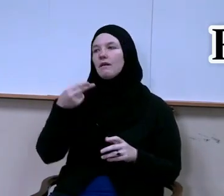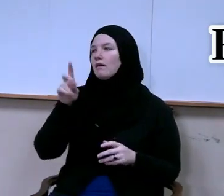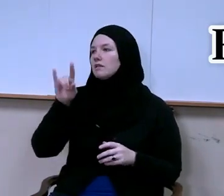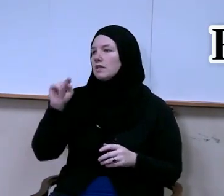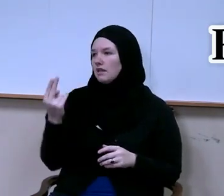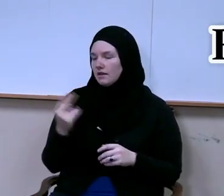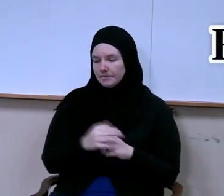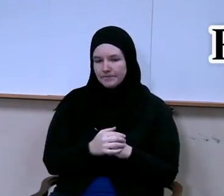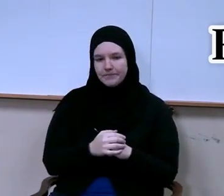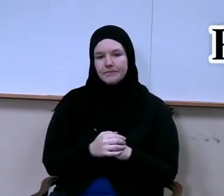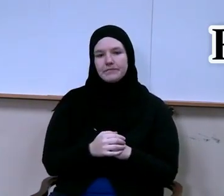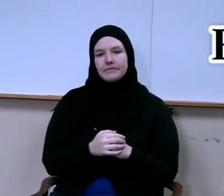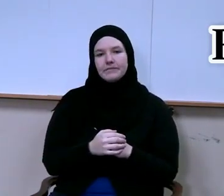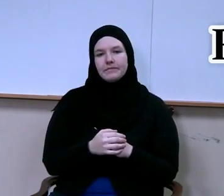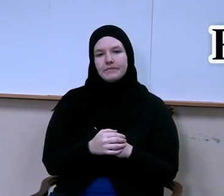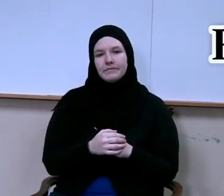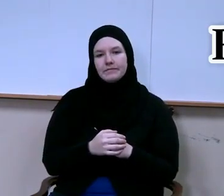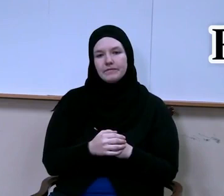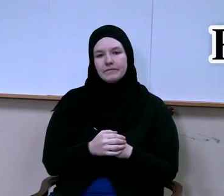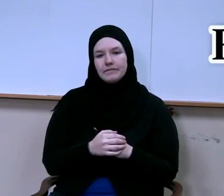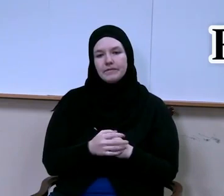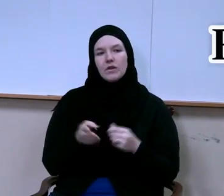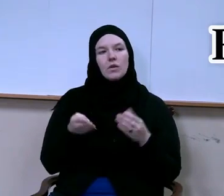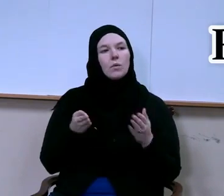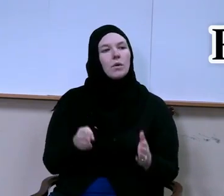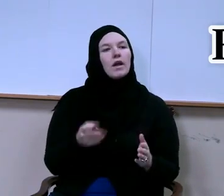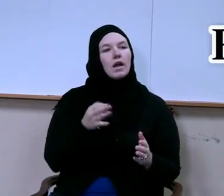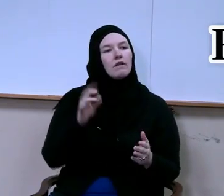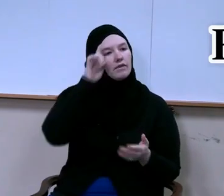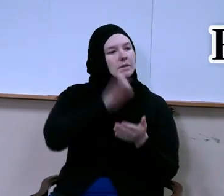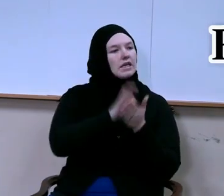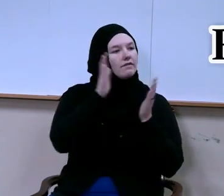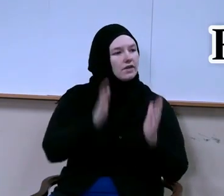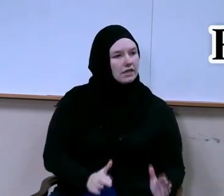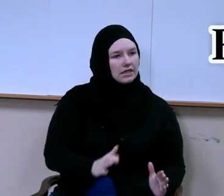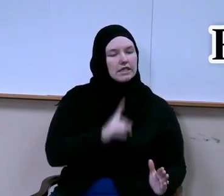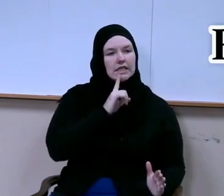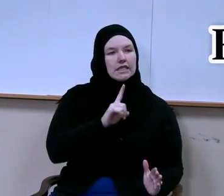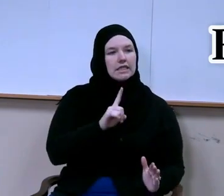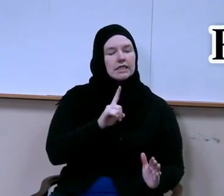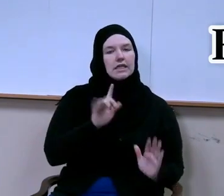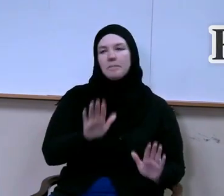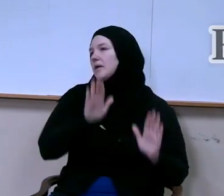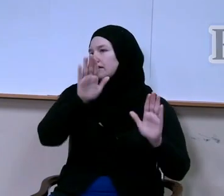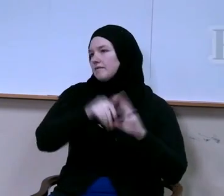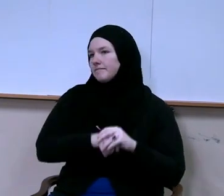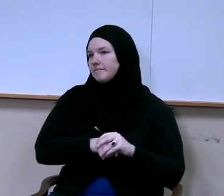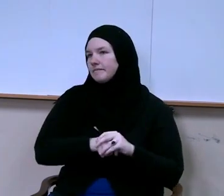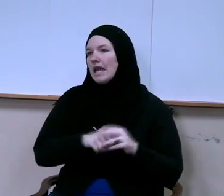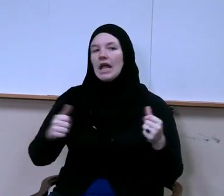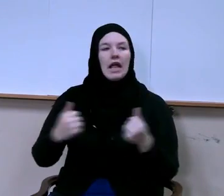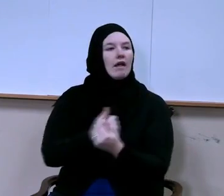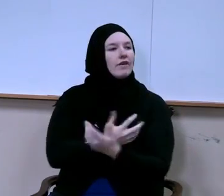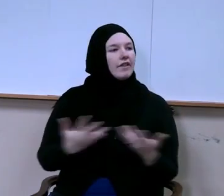خَيْرٌ. The matter of the believer is amazing. It is all good for him. إِنْ